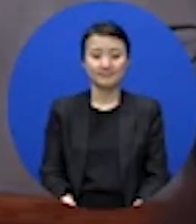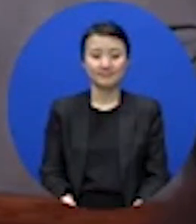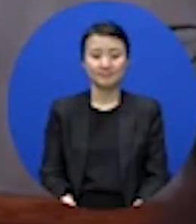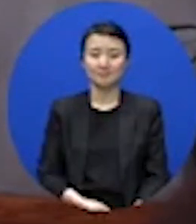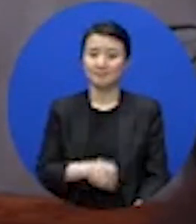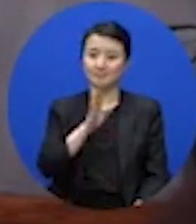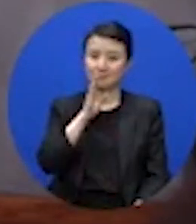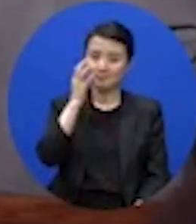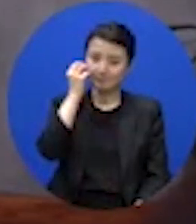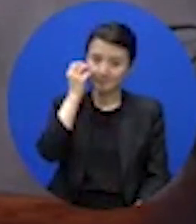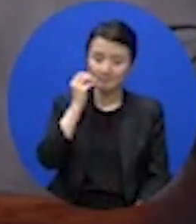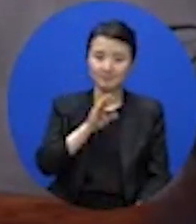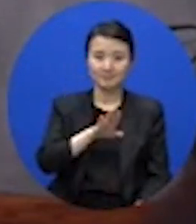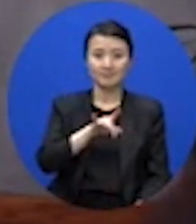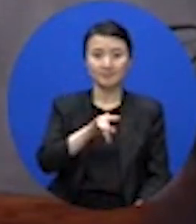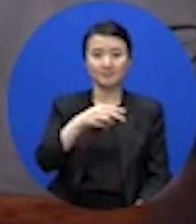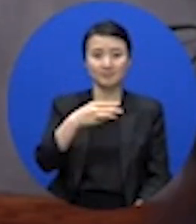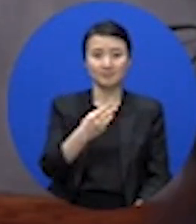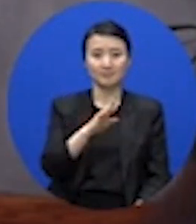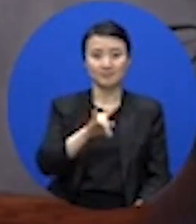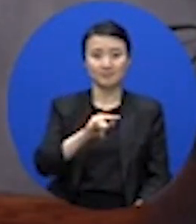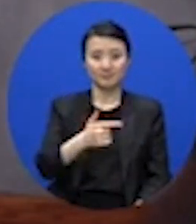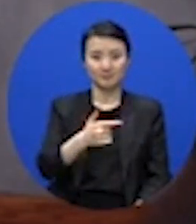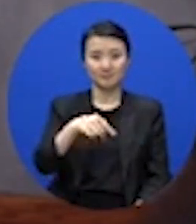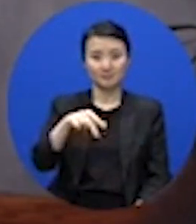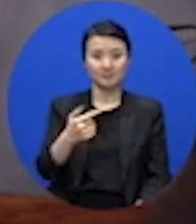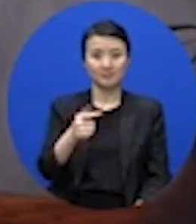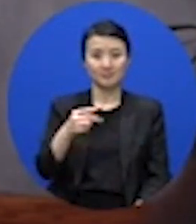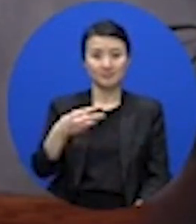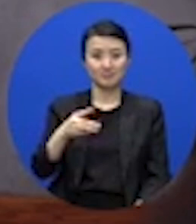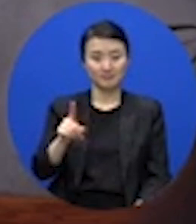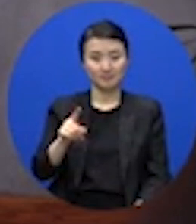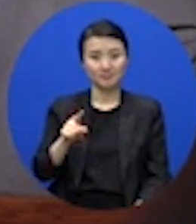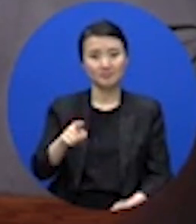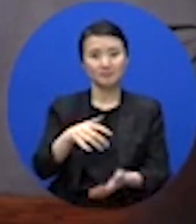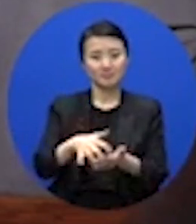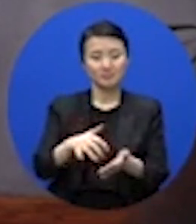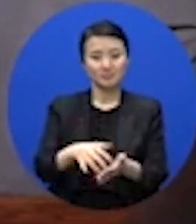참 특이해요. 베토벤 소나타는요, 32개를 샀는데요.